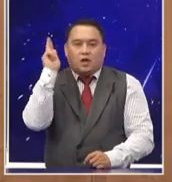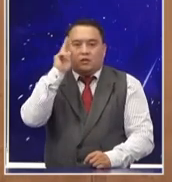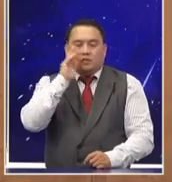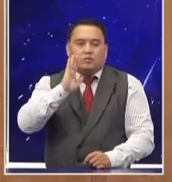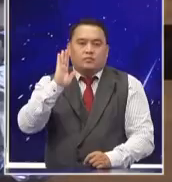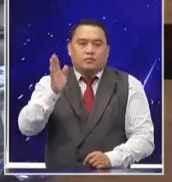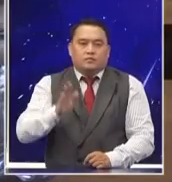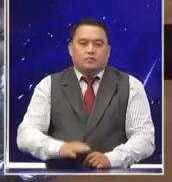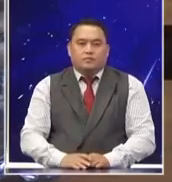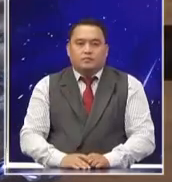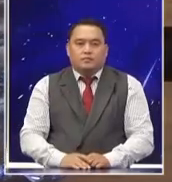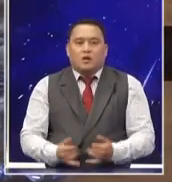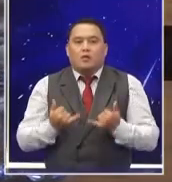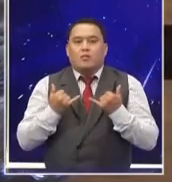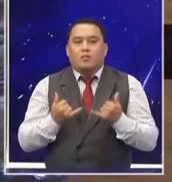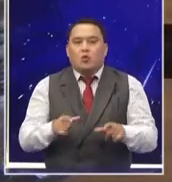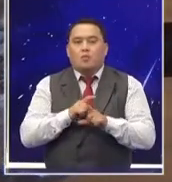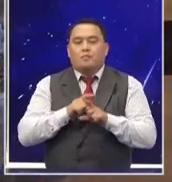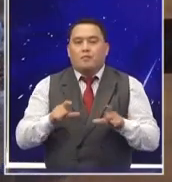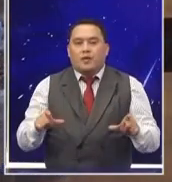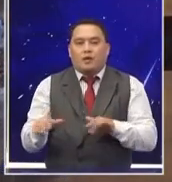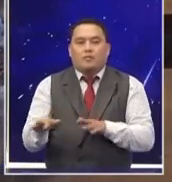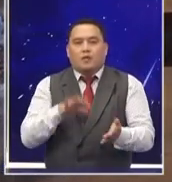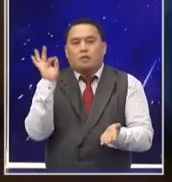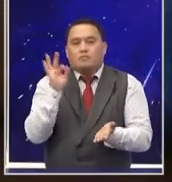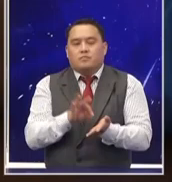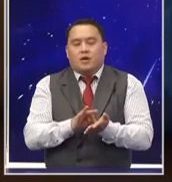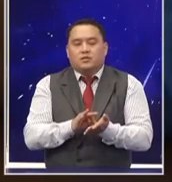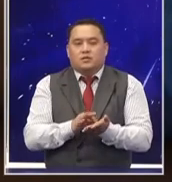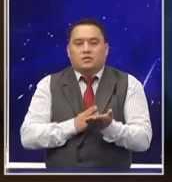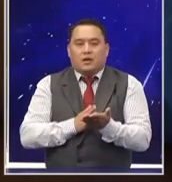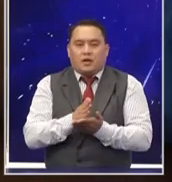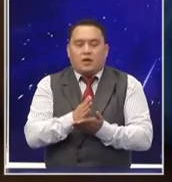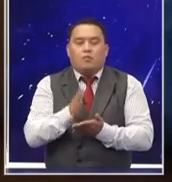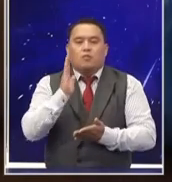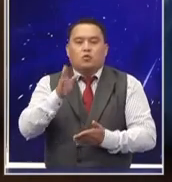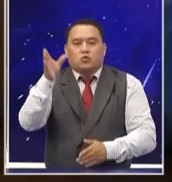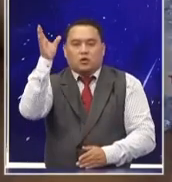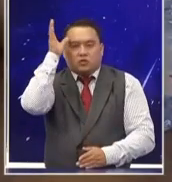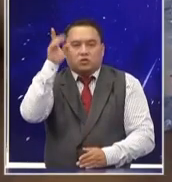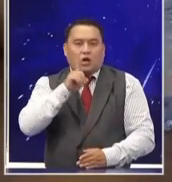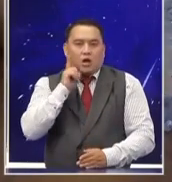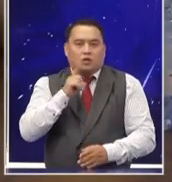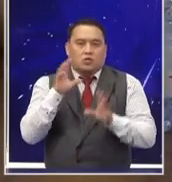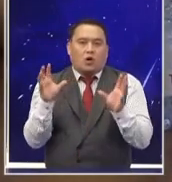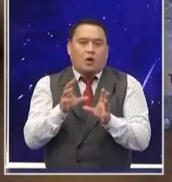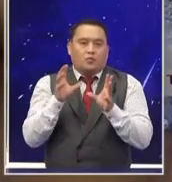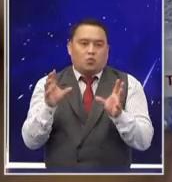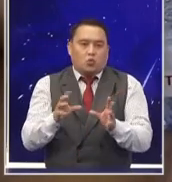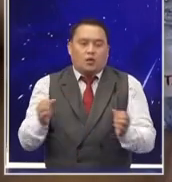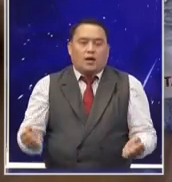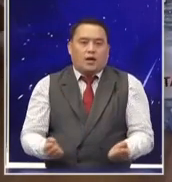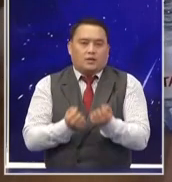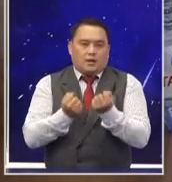оқитын боламын. Бүгінгі мектепке жол акциясының мақсаты айқын. Елдің ертеңі саналатын оқушыларға қамқорлық таныту.